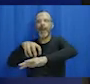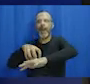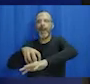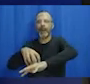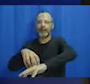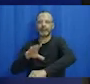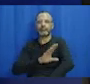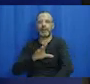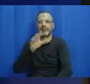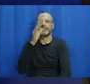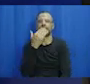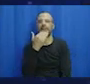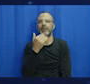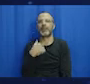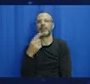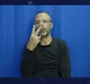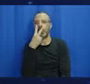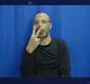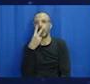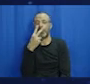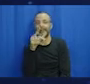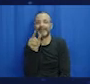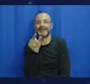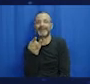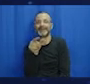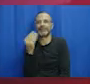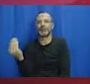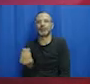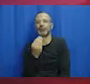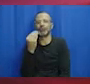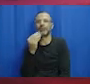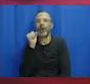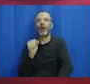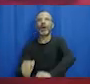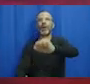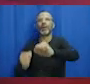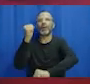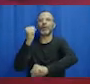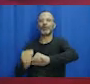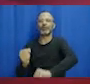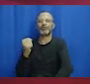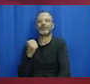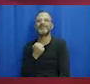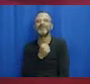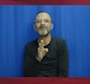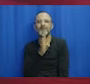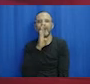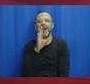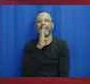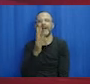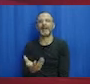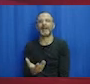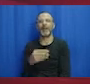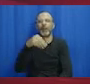يحملون المواطنة الإسرائيلية. صحيح. أنا أرى بهذه الظاهرة هي ظاهرة مستعصية، ظاهرة متأزمة